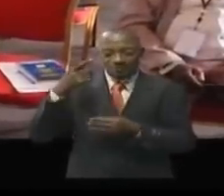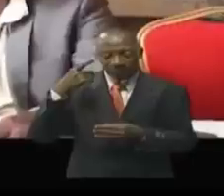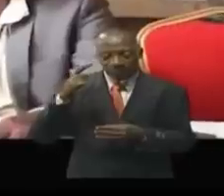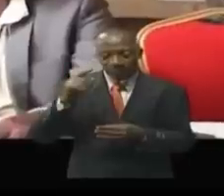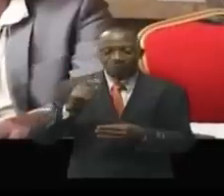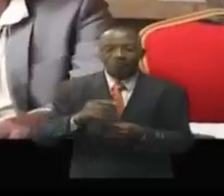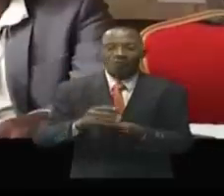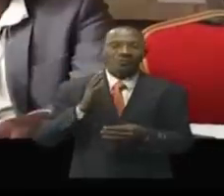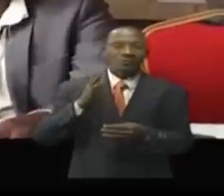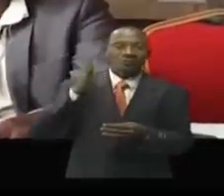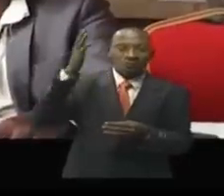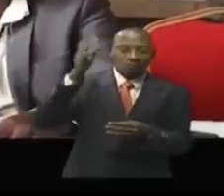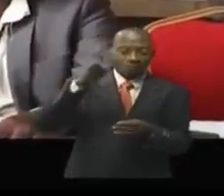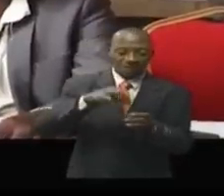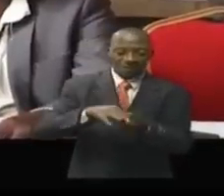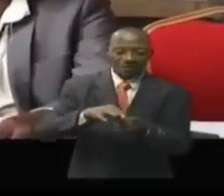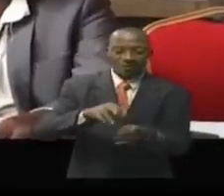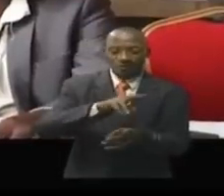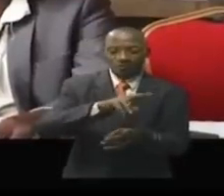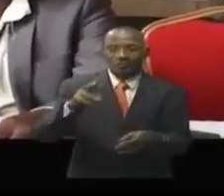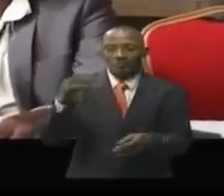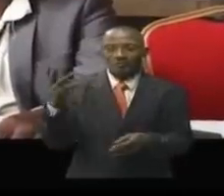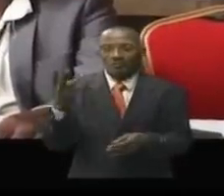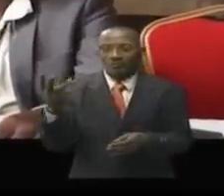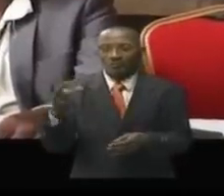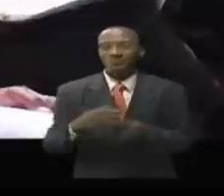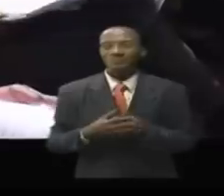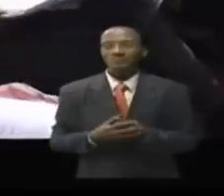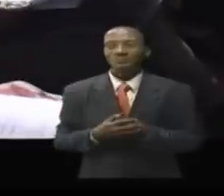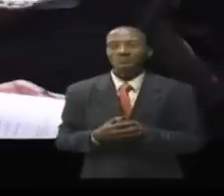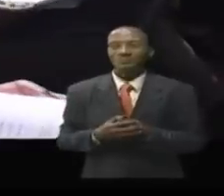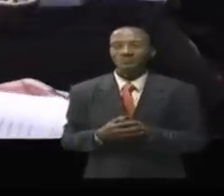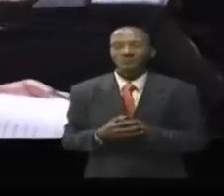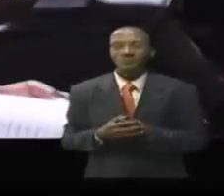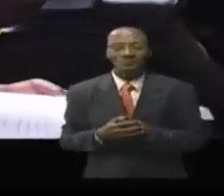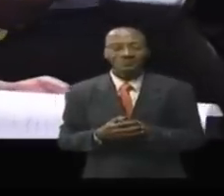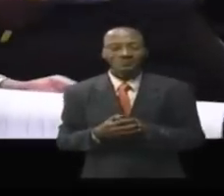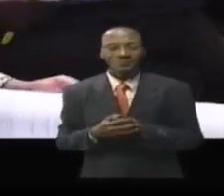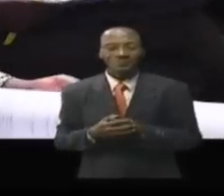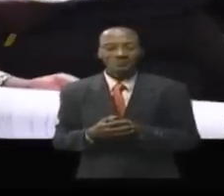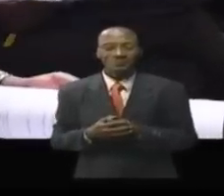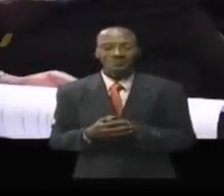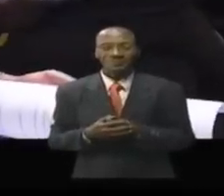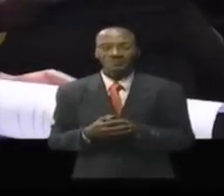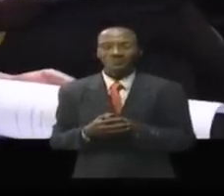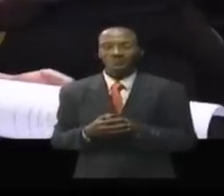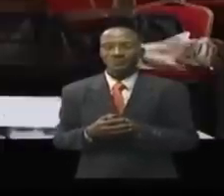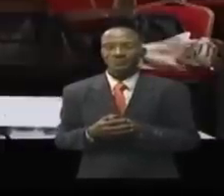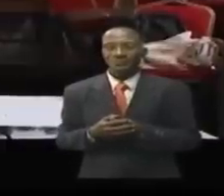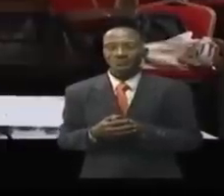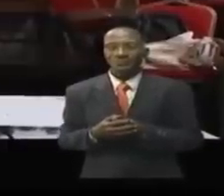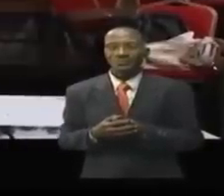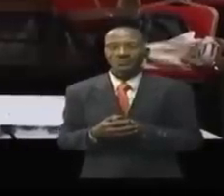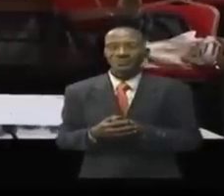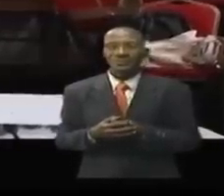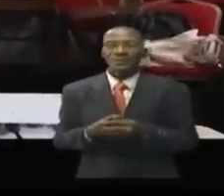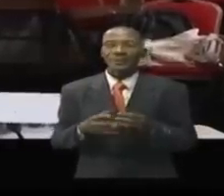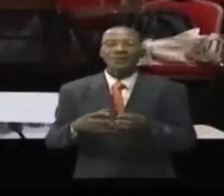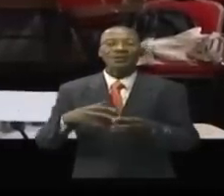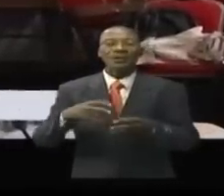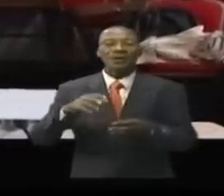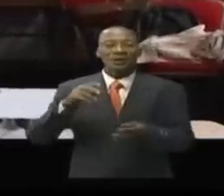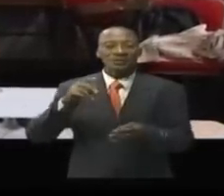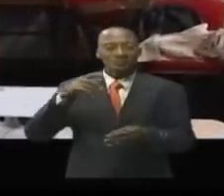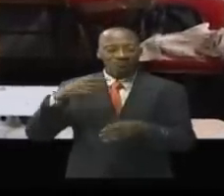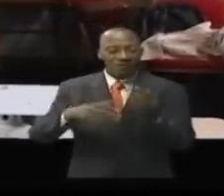pour 2022. Triés sur le volet pour leur expérience en matière de préparation des